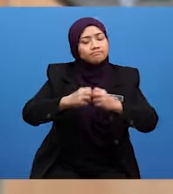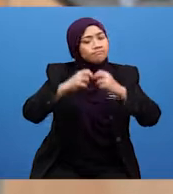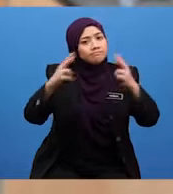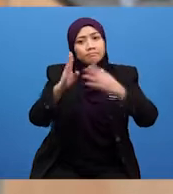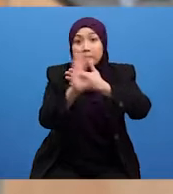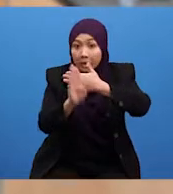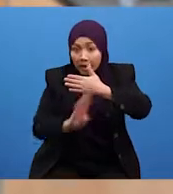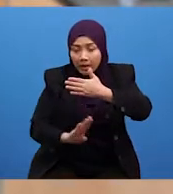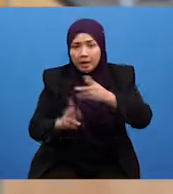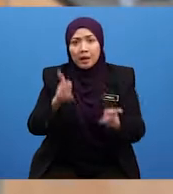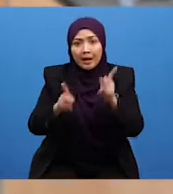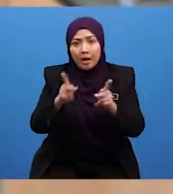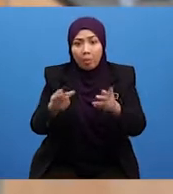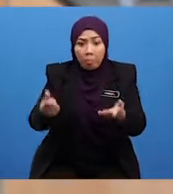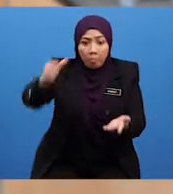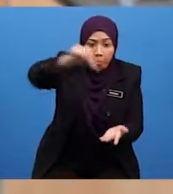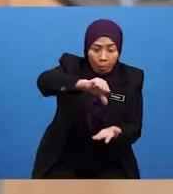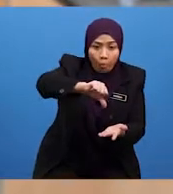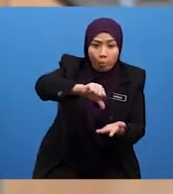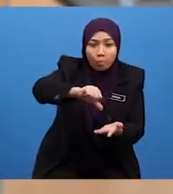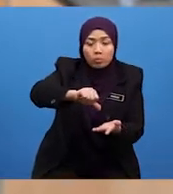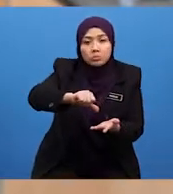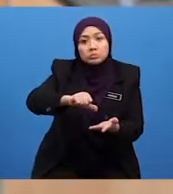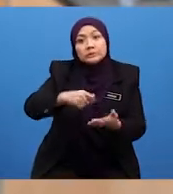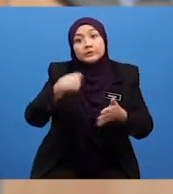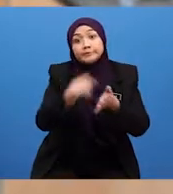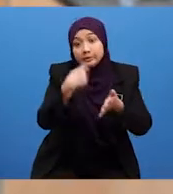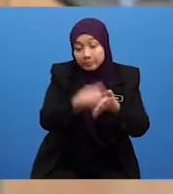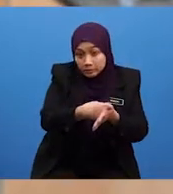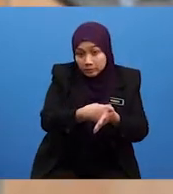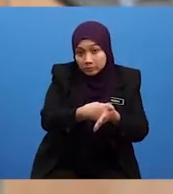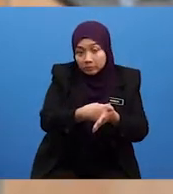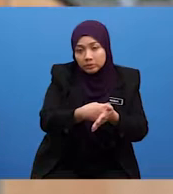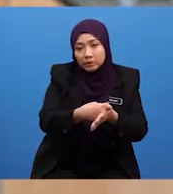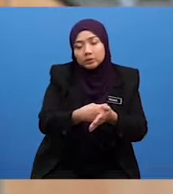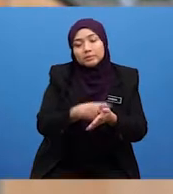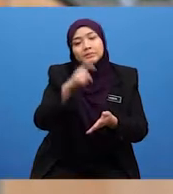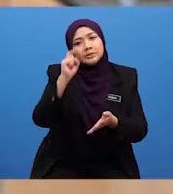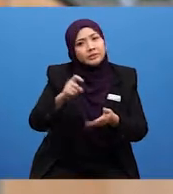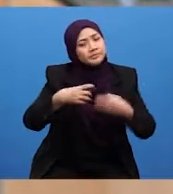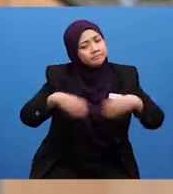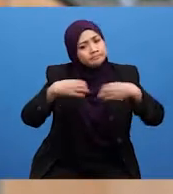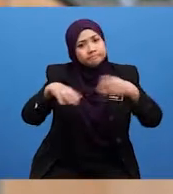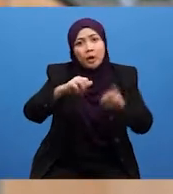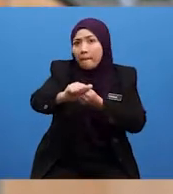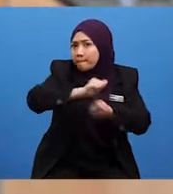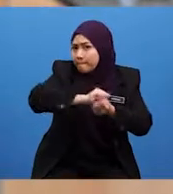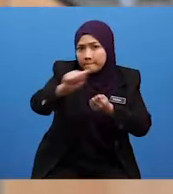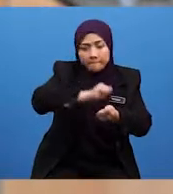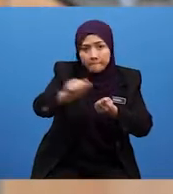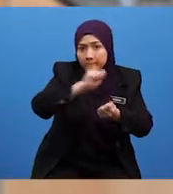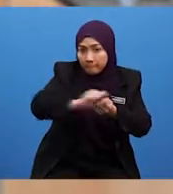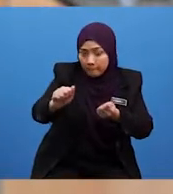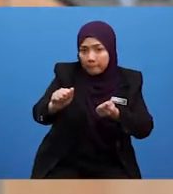alkali secara tidak sengaja, mesti mencuci bahagian badan yang terkena dengan air yang